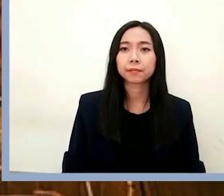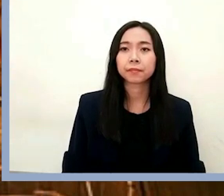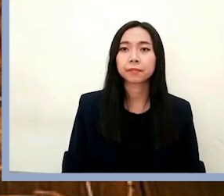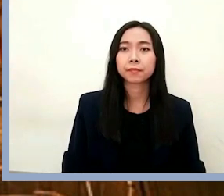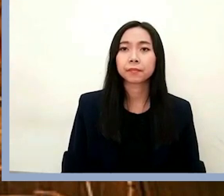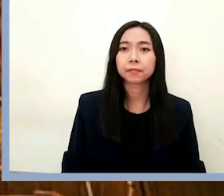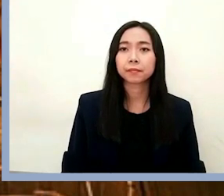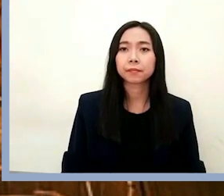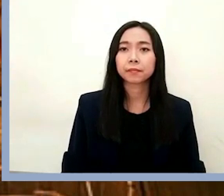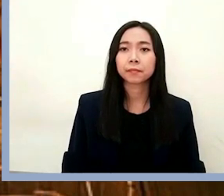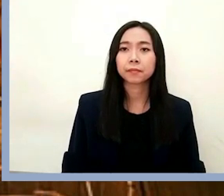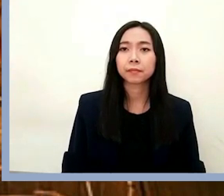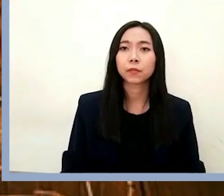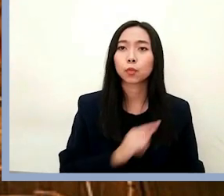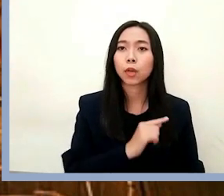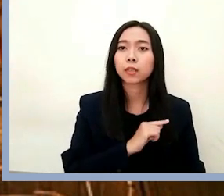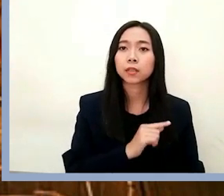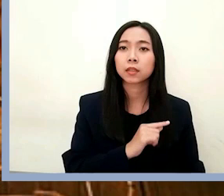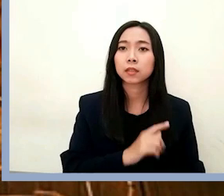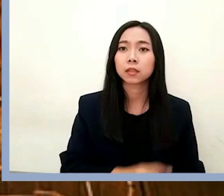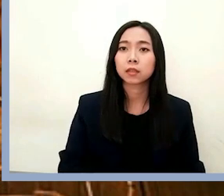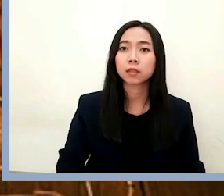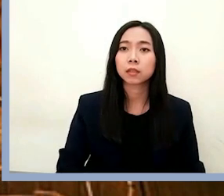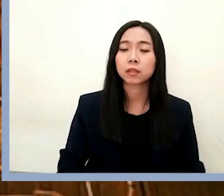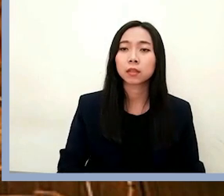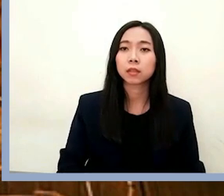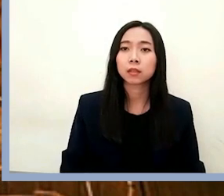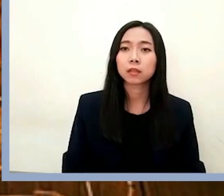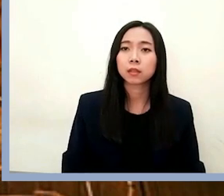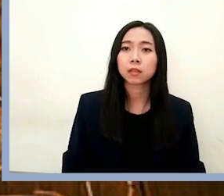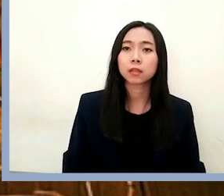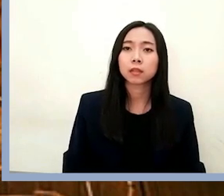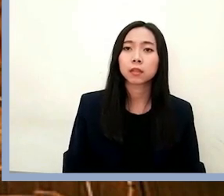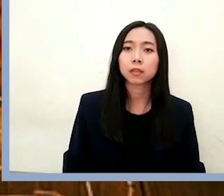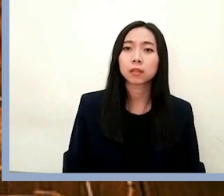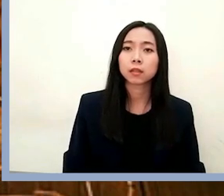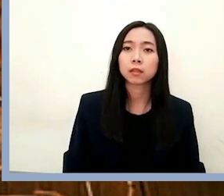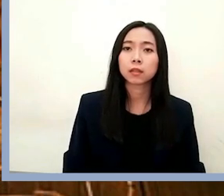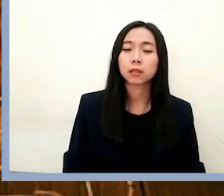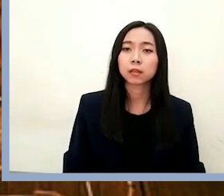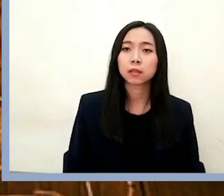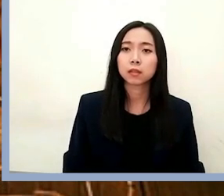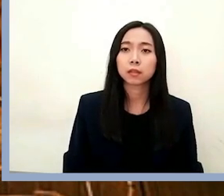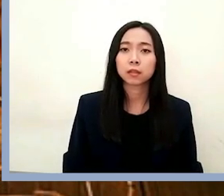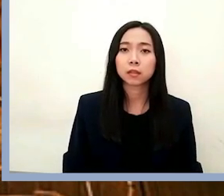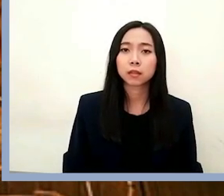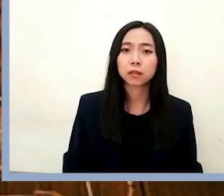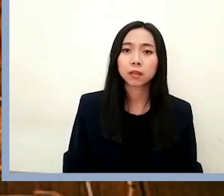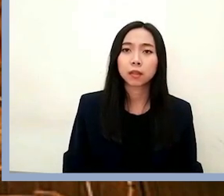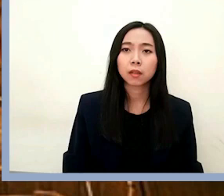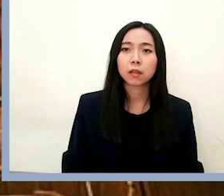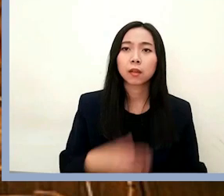profesinya adalah tanda petik itu lintah darah tetapi luar biasanya